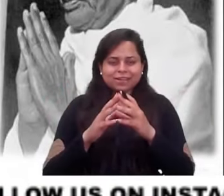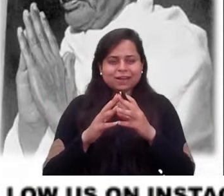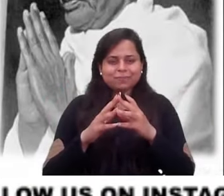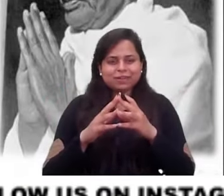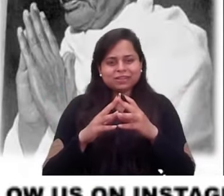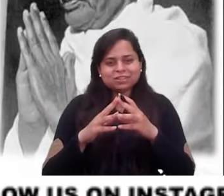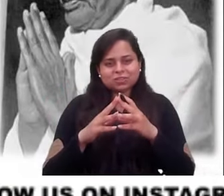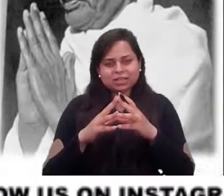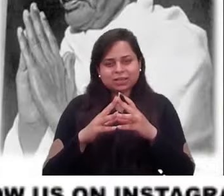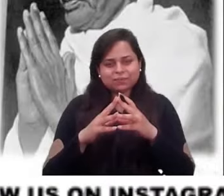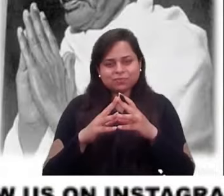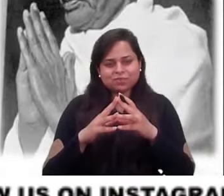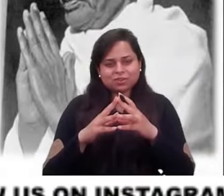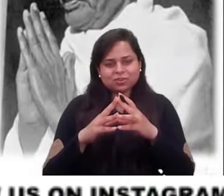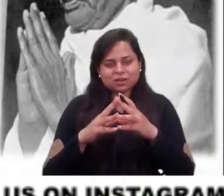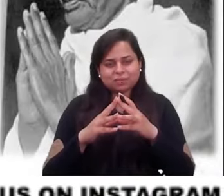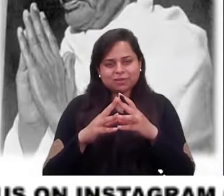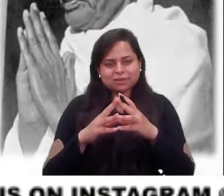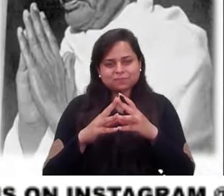पर